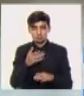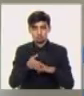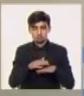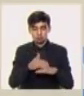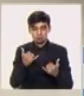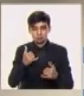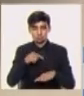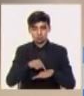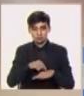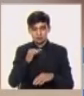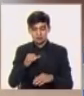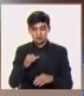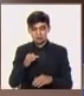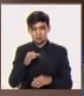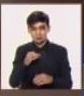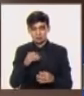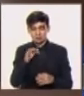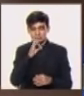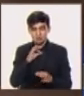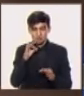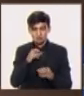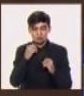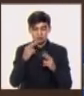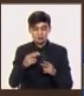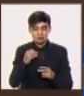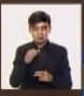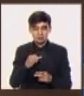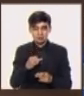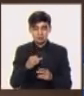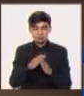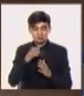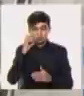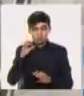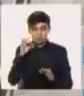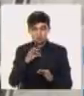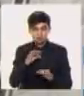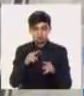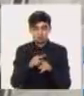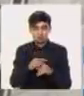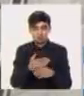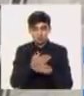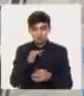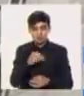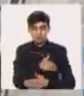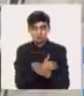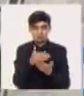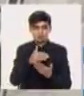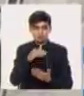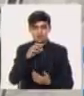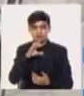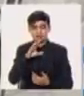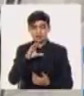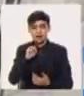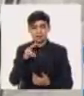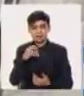осындай. Әпше дәл қазір тағы оқып жеріміш. Өтінемін Алладан оқып жеріміш. Қызуы қатты көтерілген Сфандияр Имашев